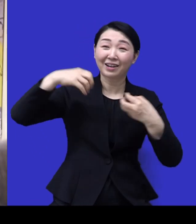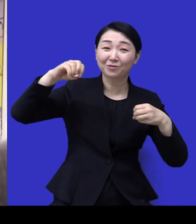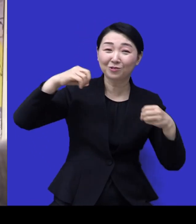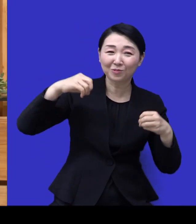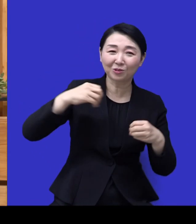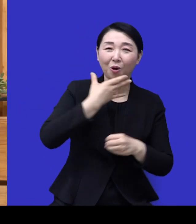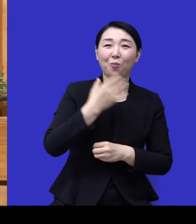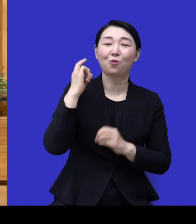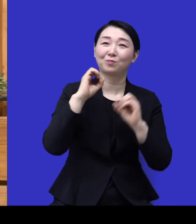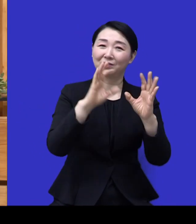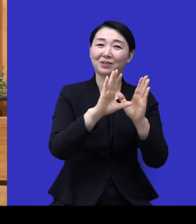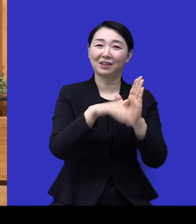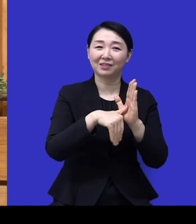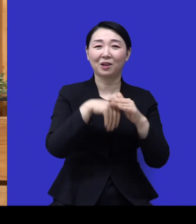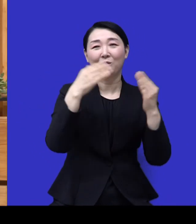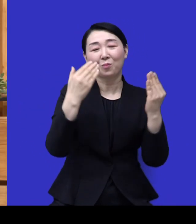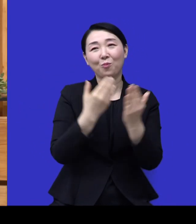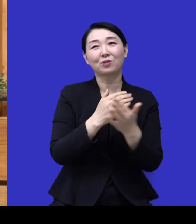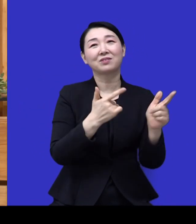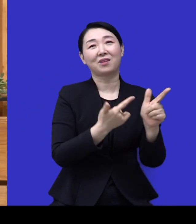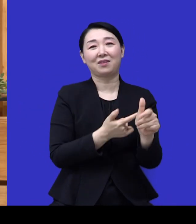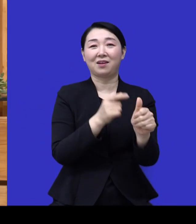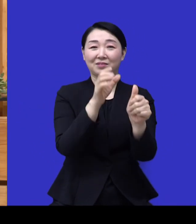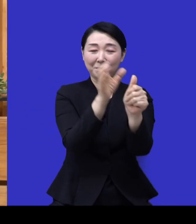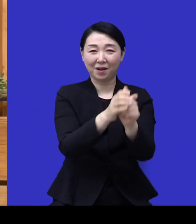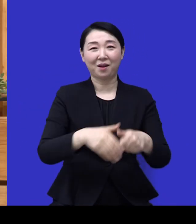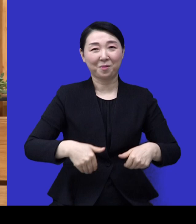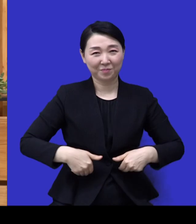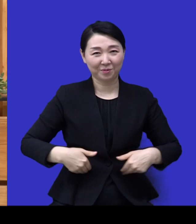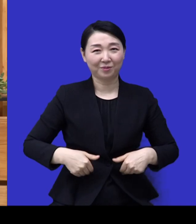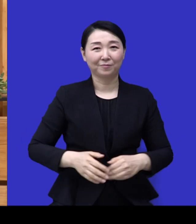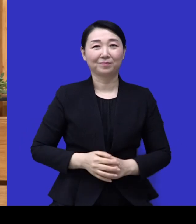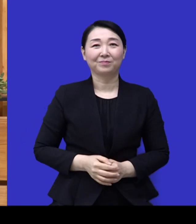복음 전하는 일에 모든 것을 걸어야 되는 것이 우리의 임무가